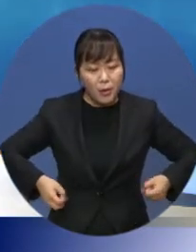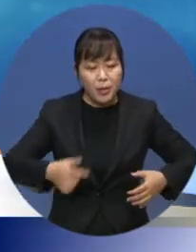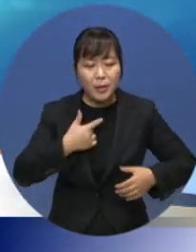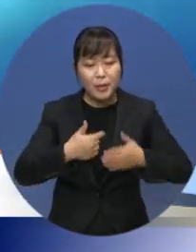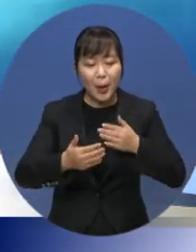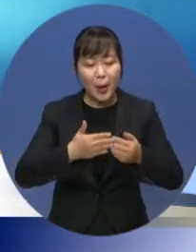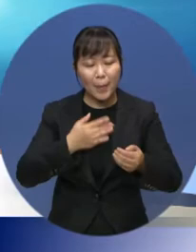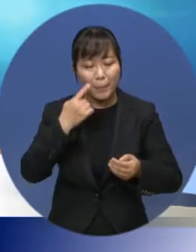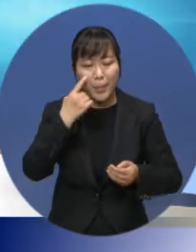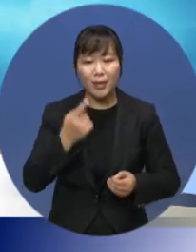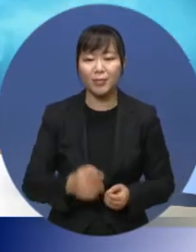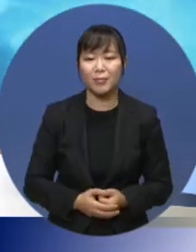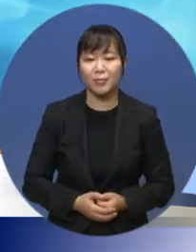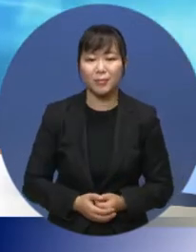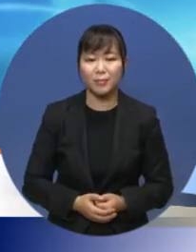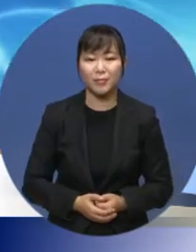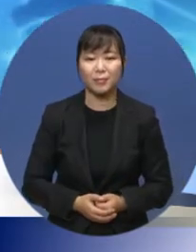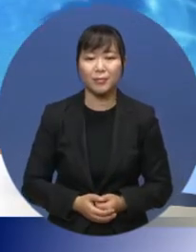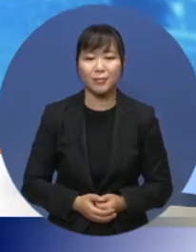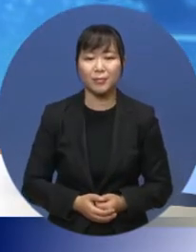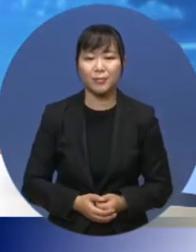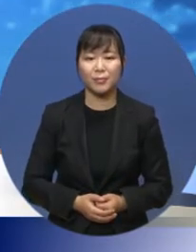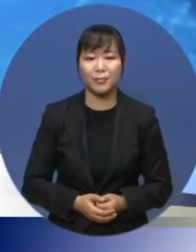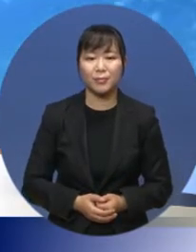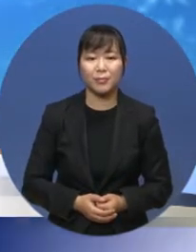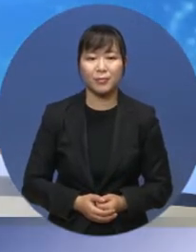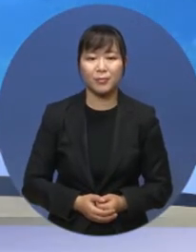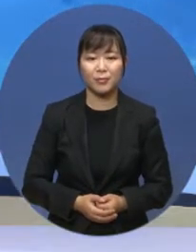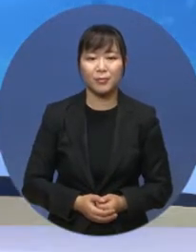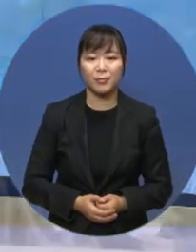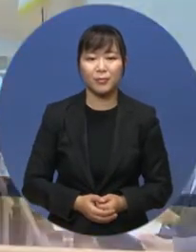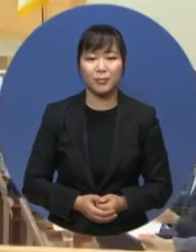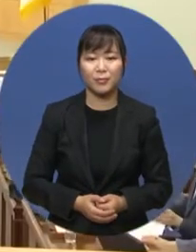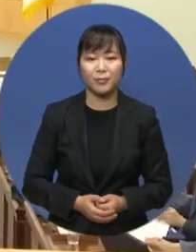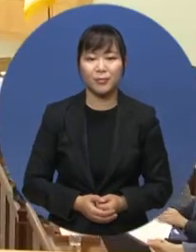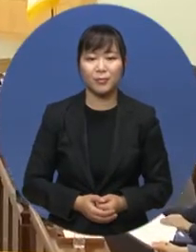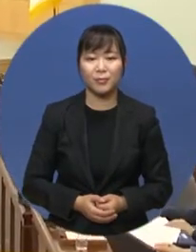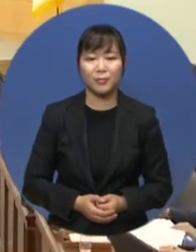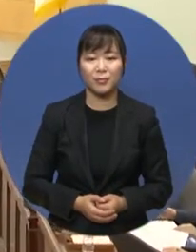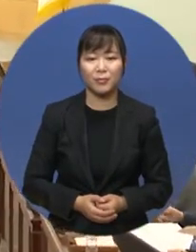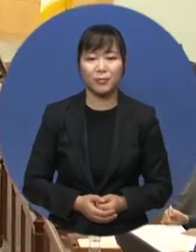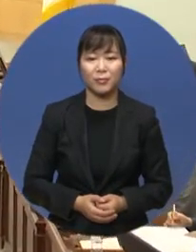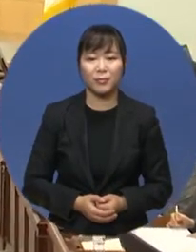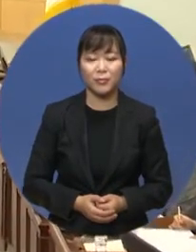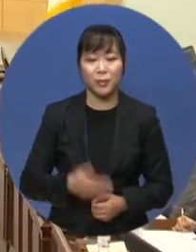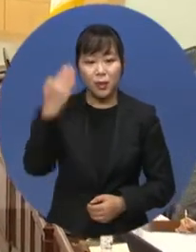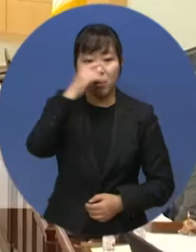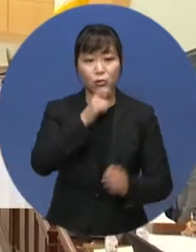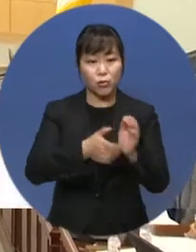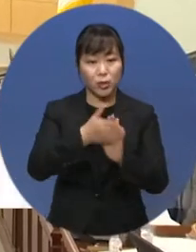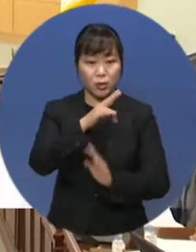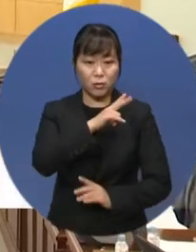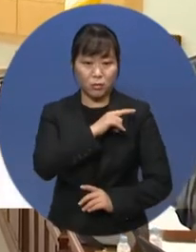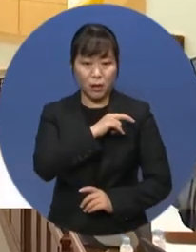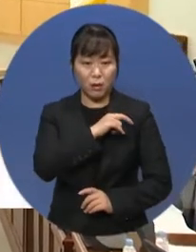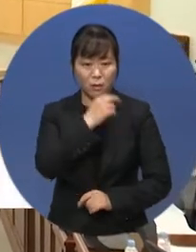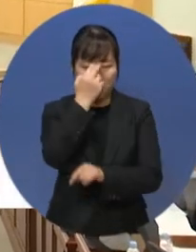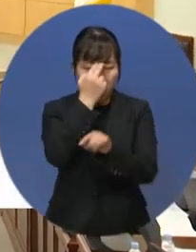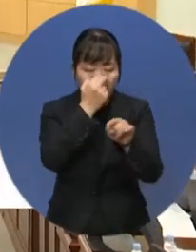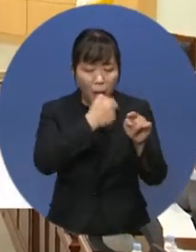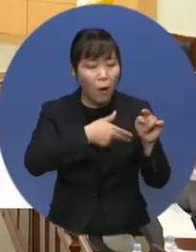체험에 나섰습니다. 보도에 이영춘 기자입니다. 여수시 의회